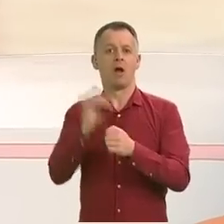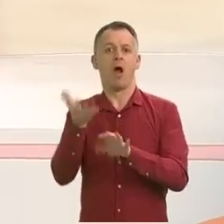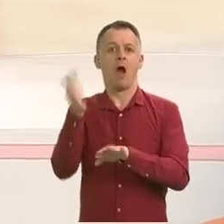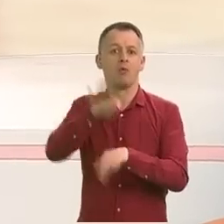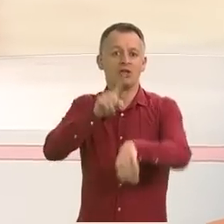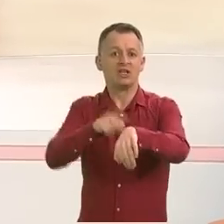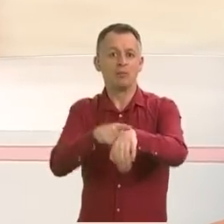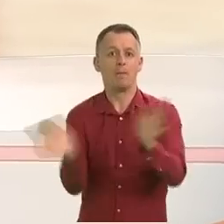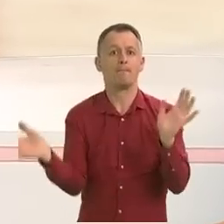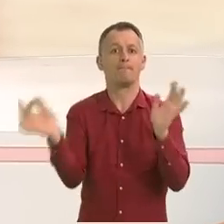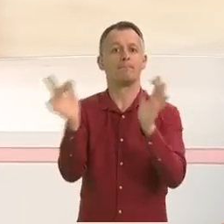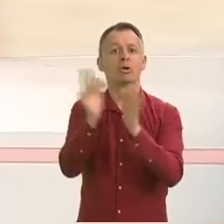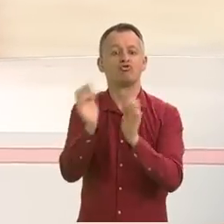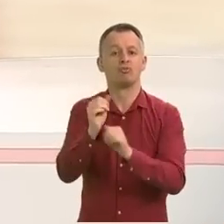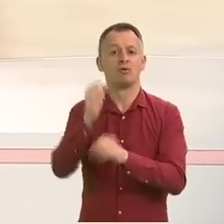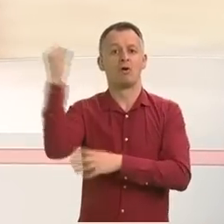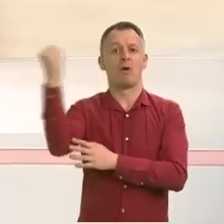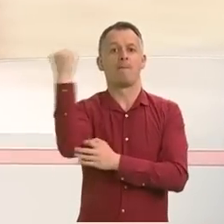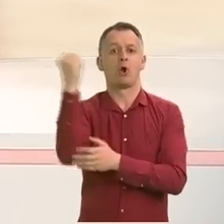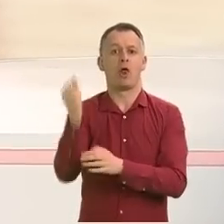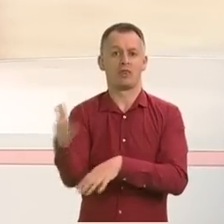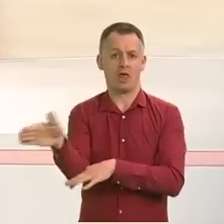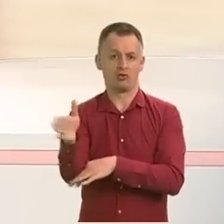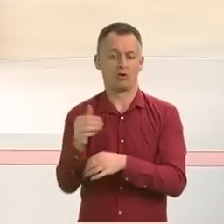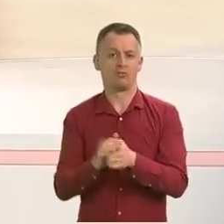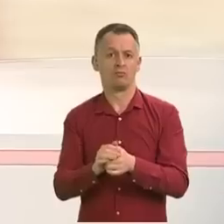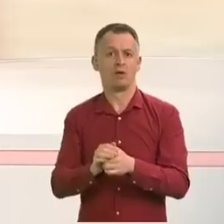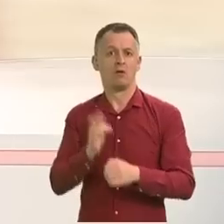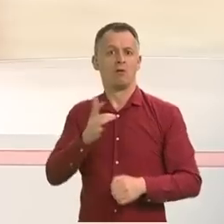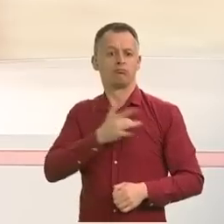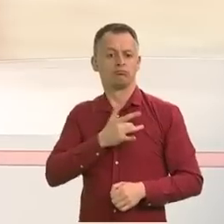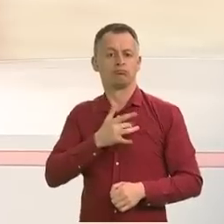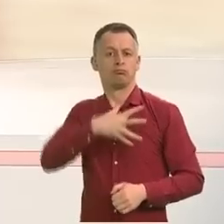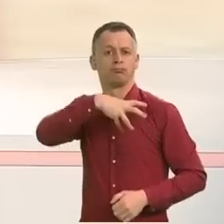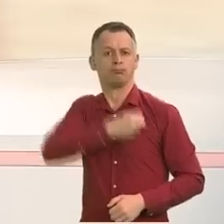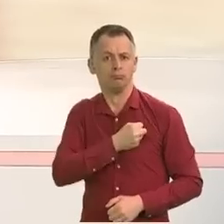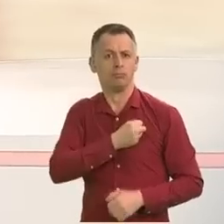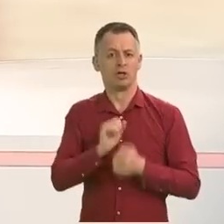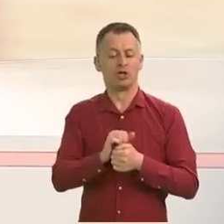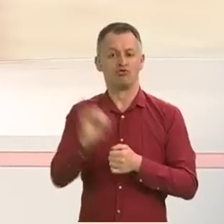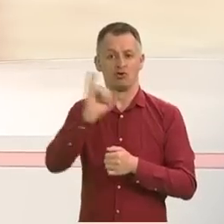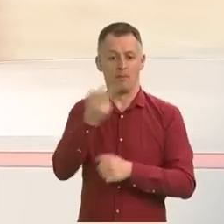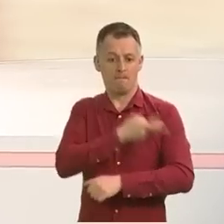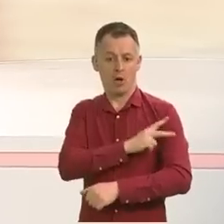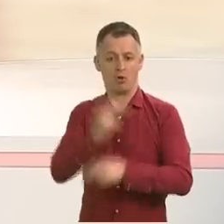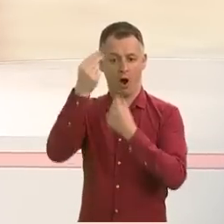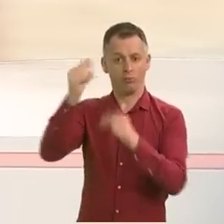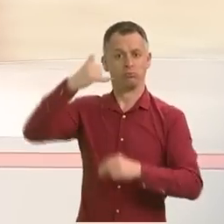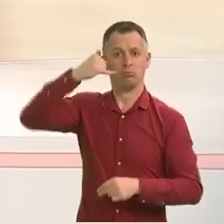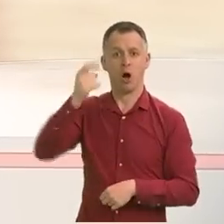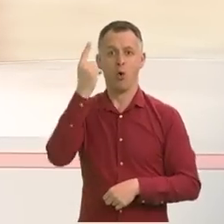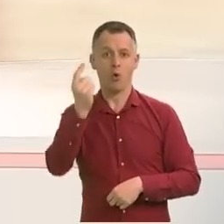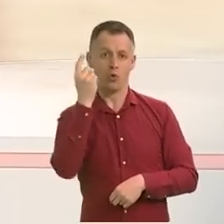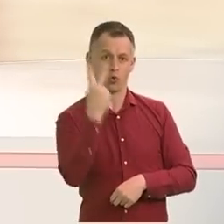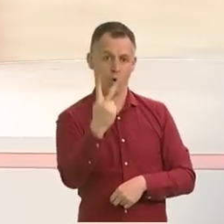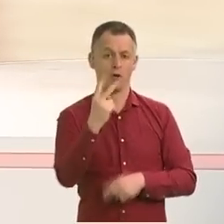din campionatul național. S-a prăbușit brusc și a intrat în stop cardiorespirator. Cei de față au sunat imediat la 112, iar un echipaj a sosit